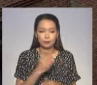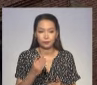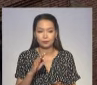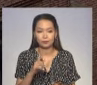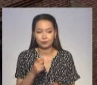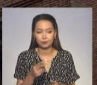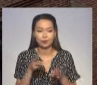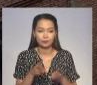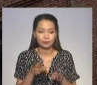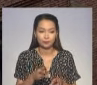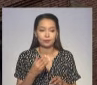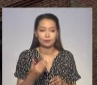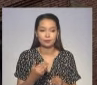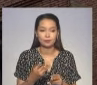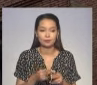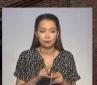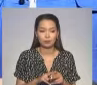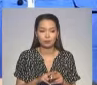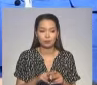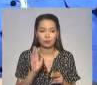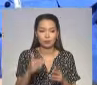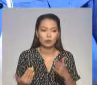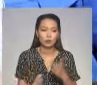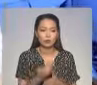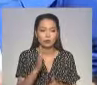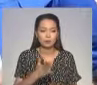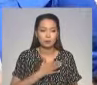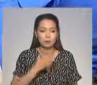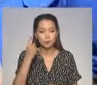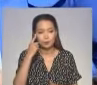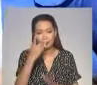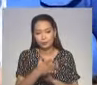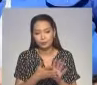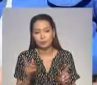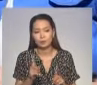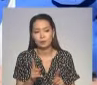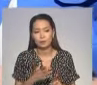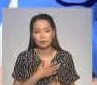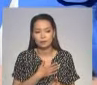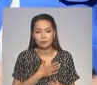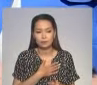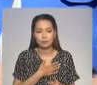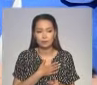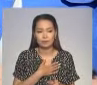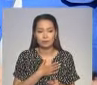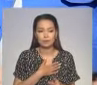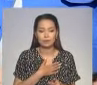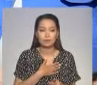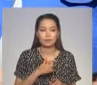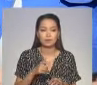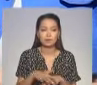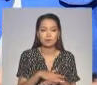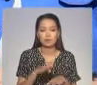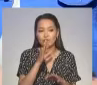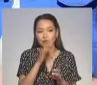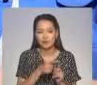котлов, турбин до вентиляции будет новая. Мы понимаем, у нас ограничено, у нас есть жесточайший лимит по